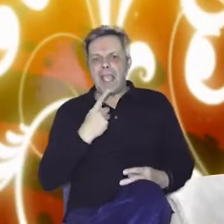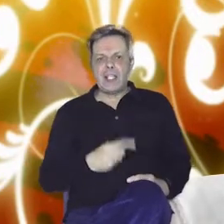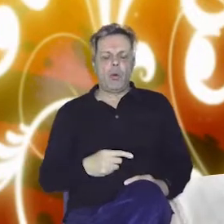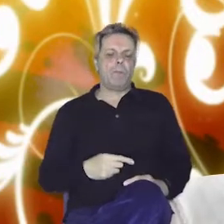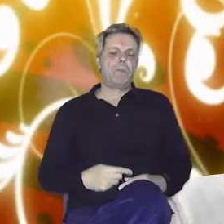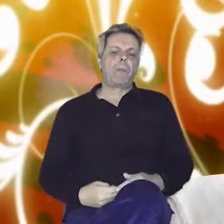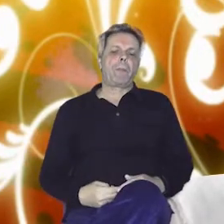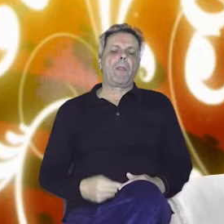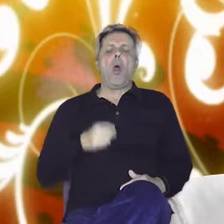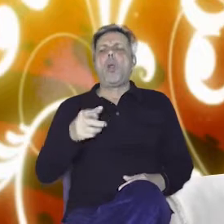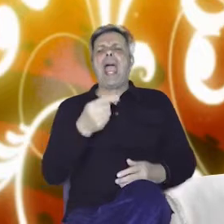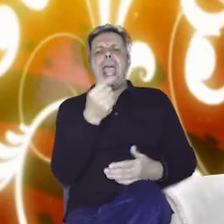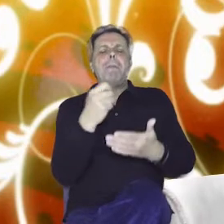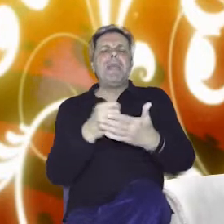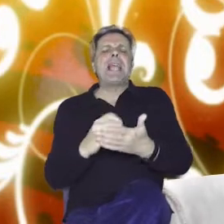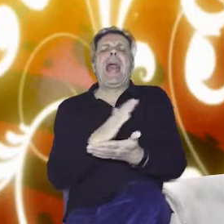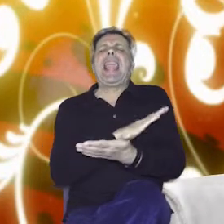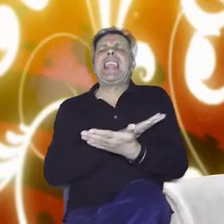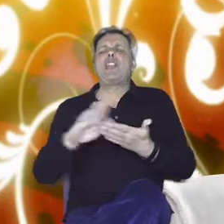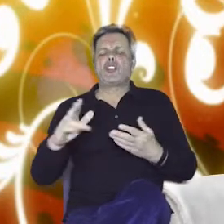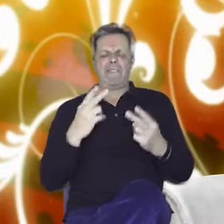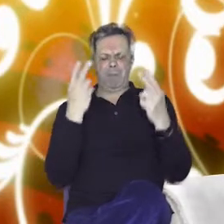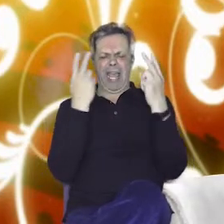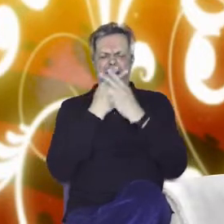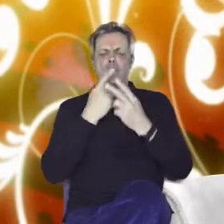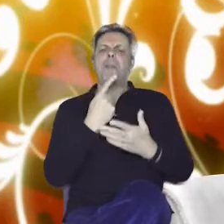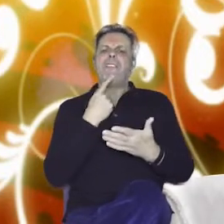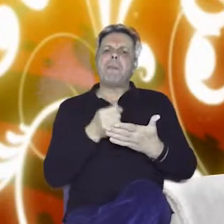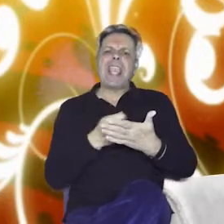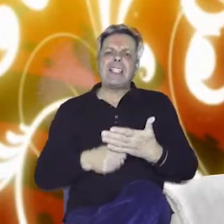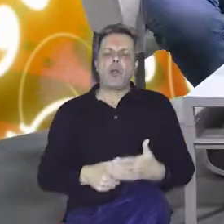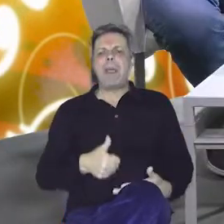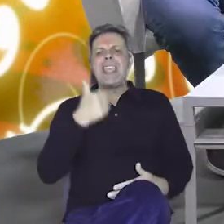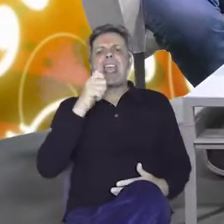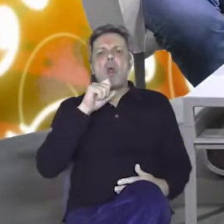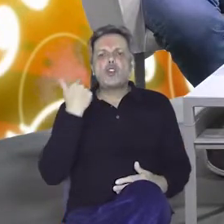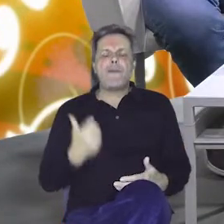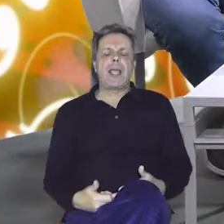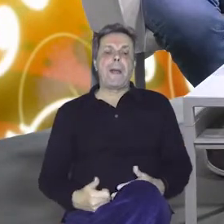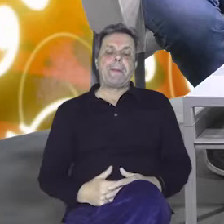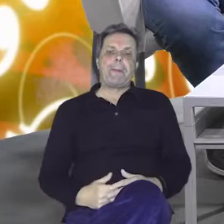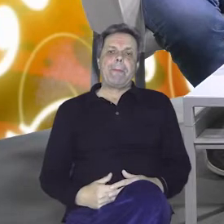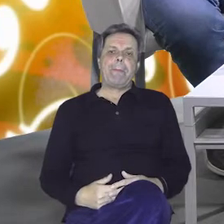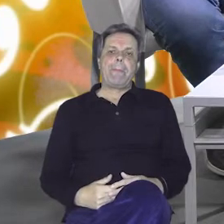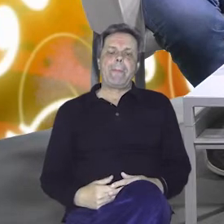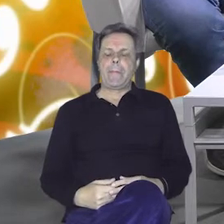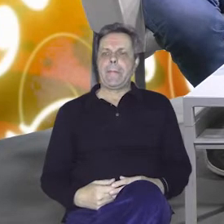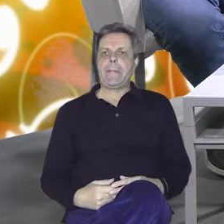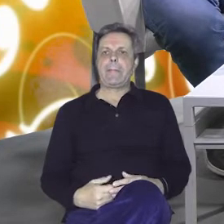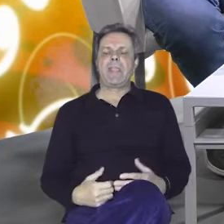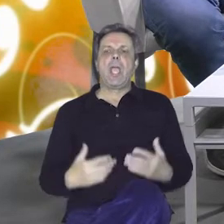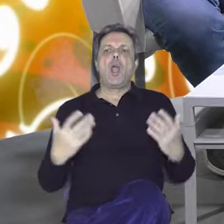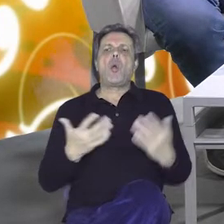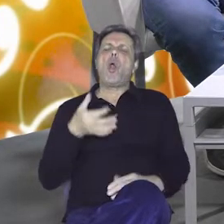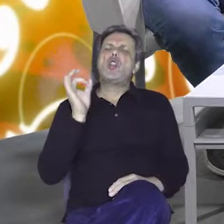napisana jednostavnim, razumljivim jezikom jednog čovjeka glavnog lika koji dobro